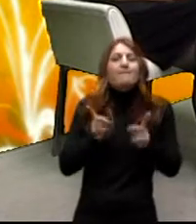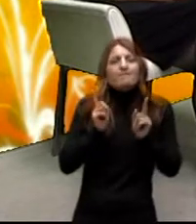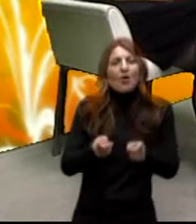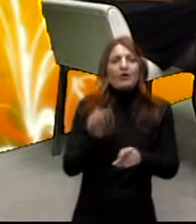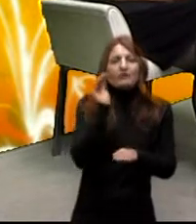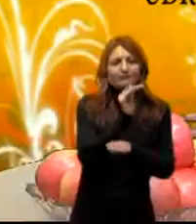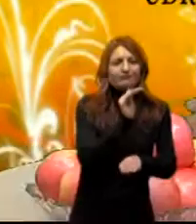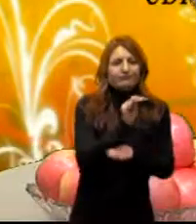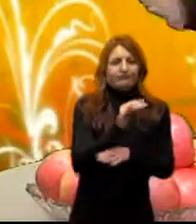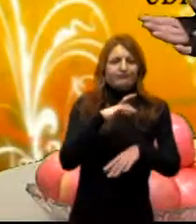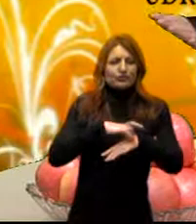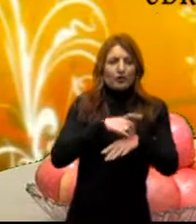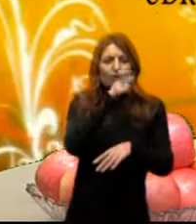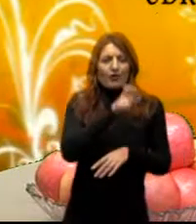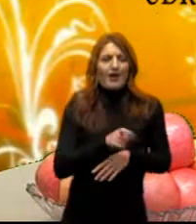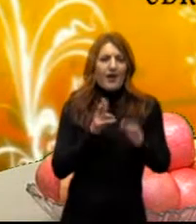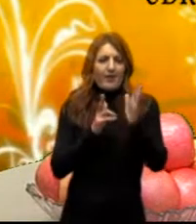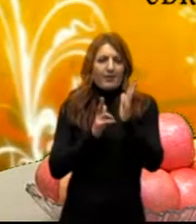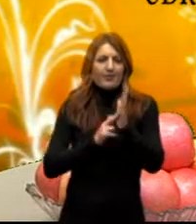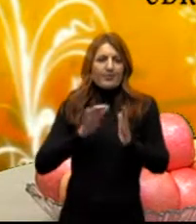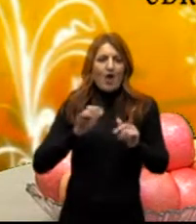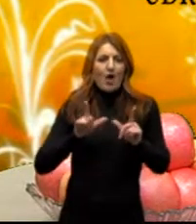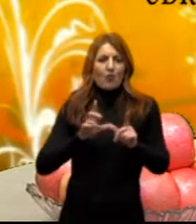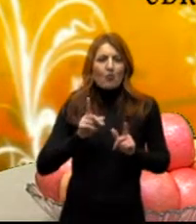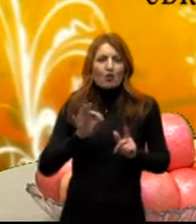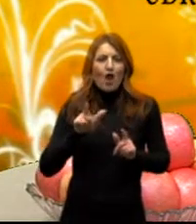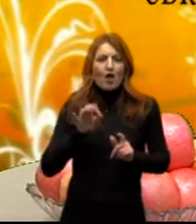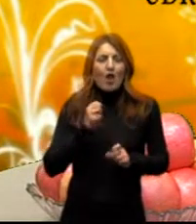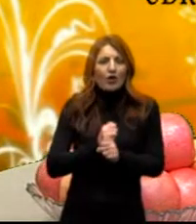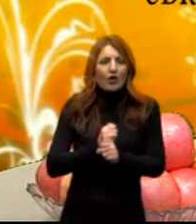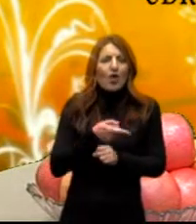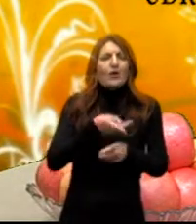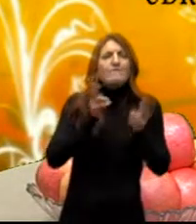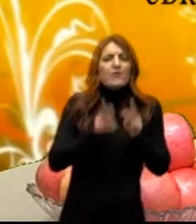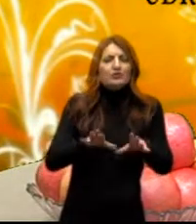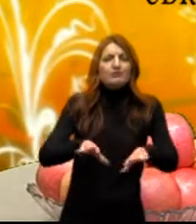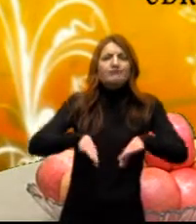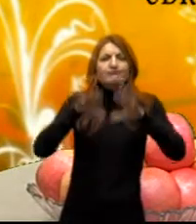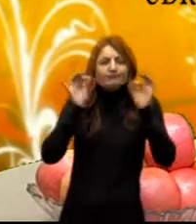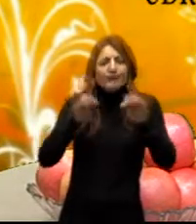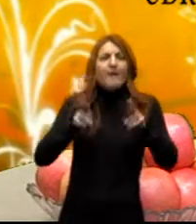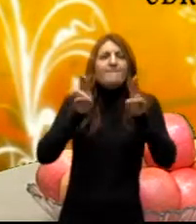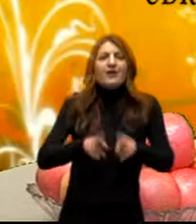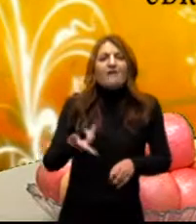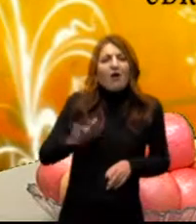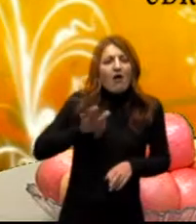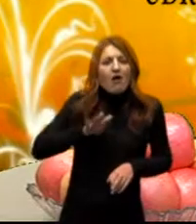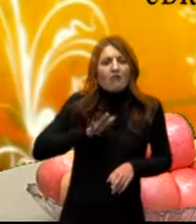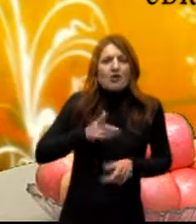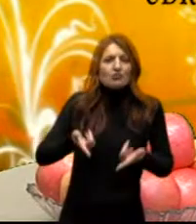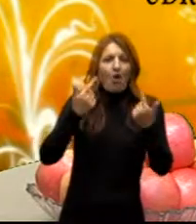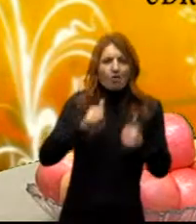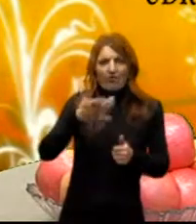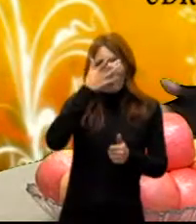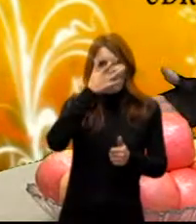javiti neurologu, liječniku koji može detektirati pravu opasnost od glavobolje ili